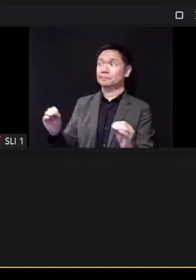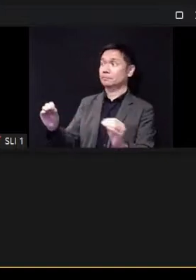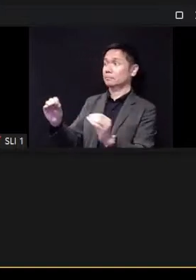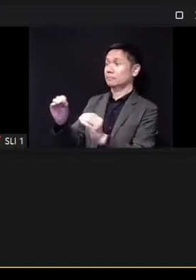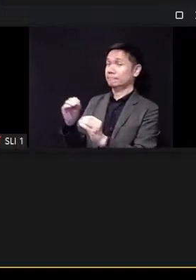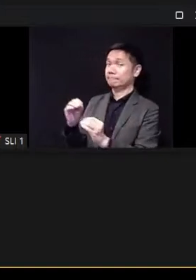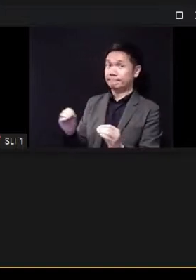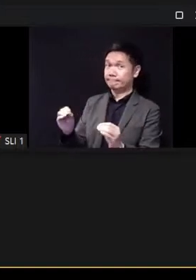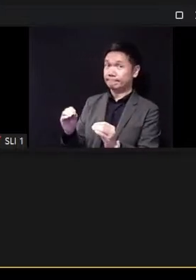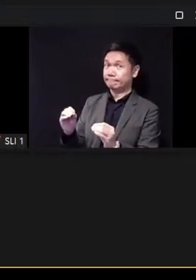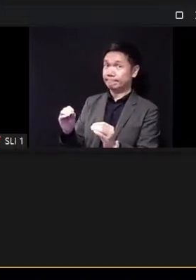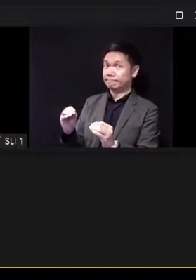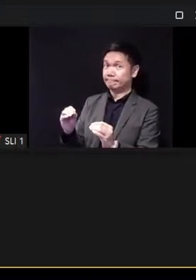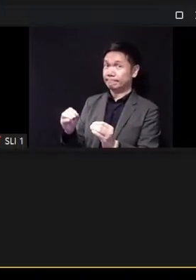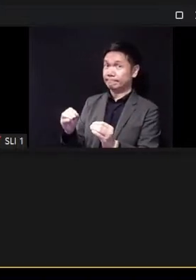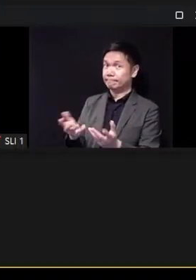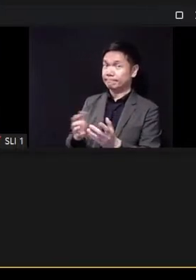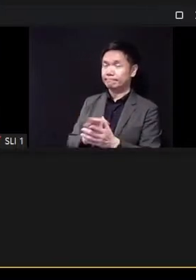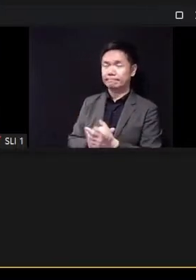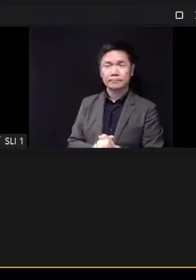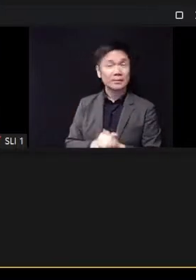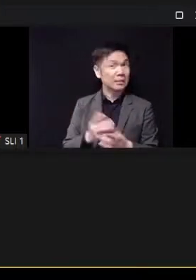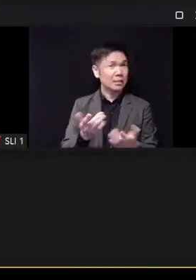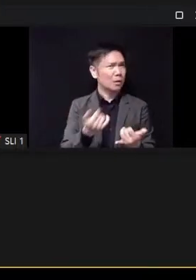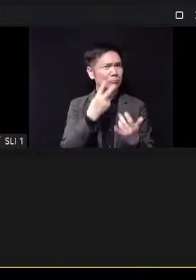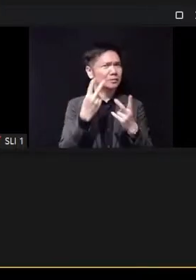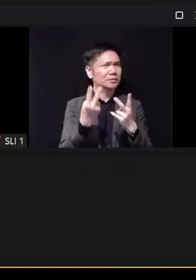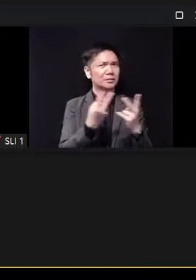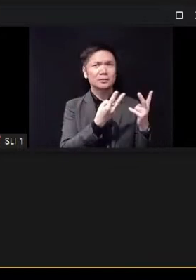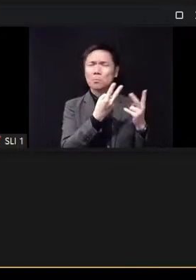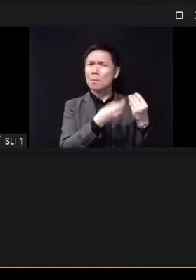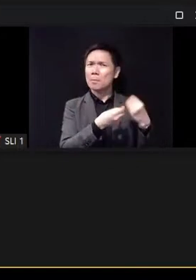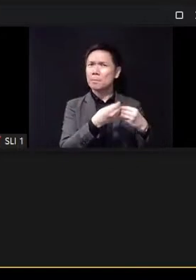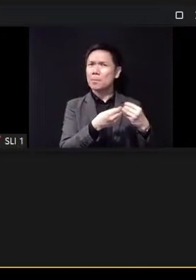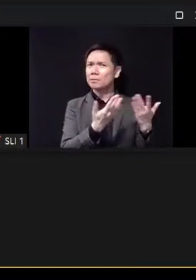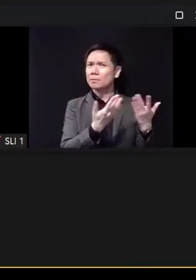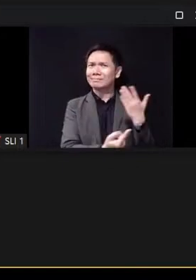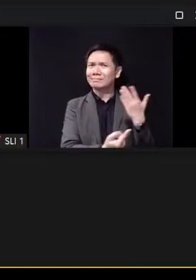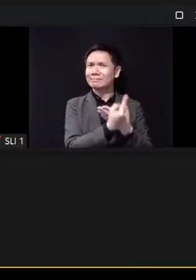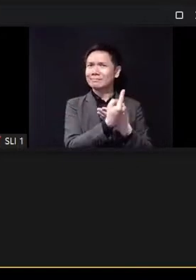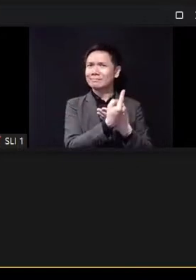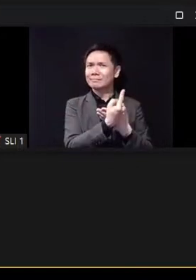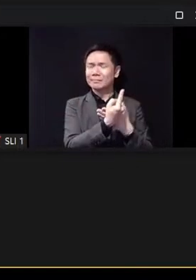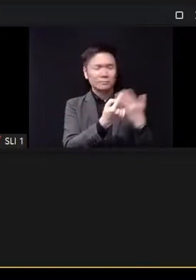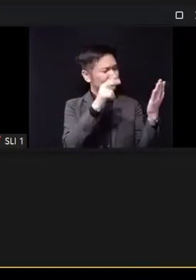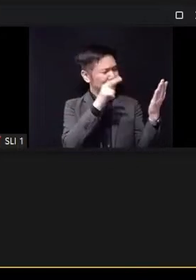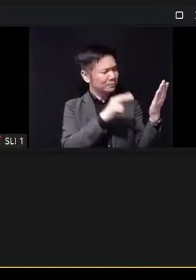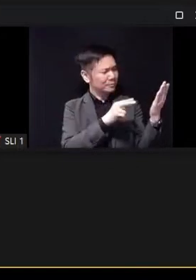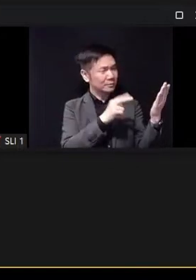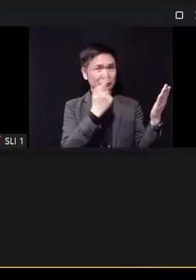имеем дело сейчас с возникновением различных позиций по